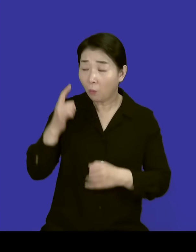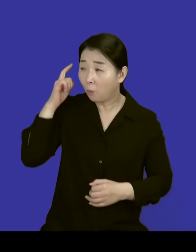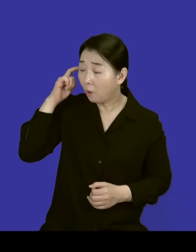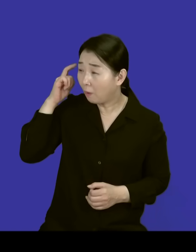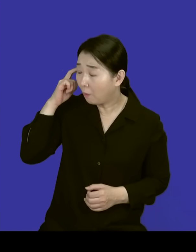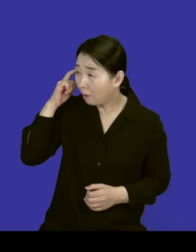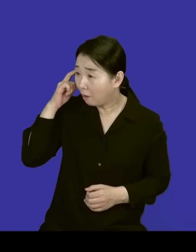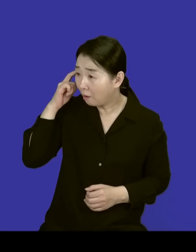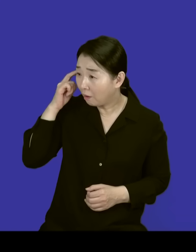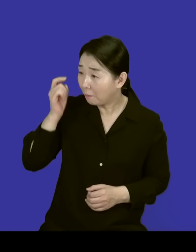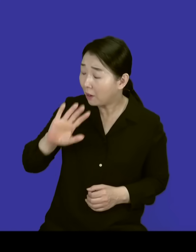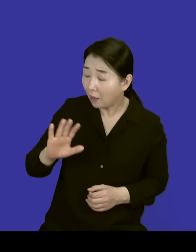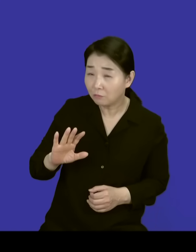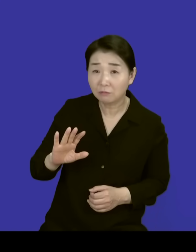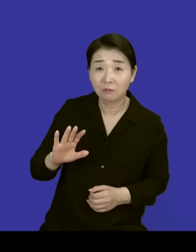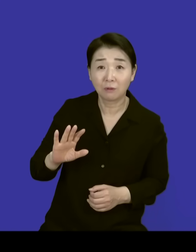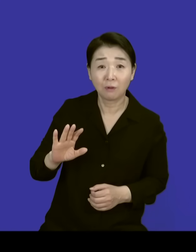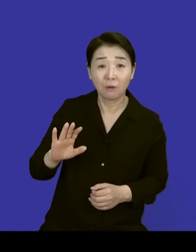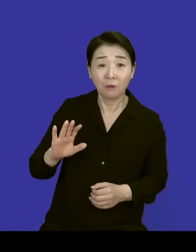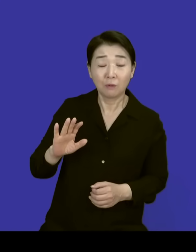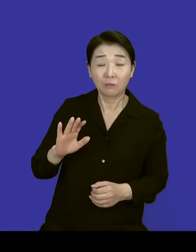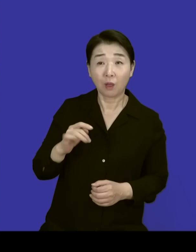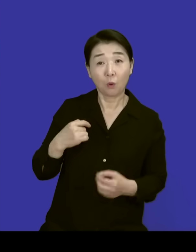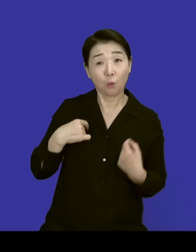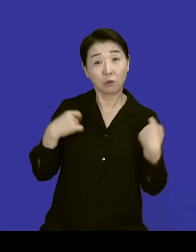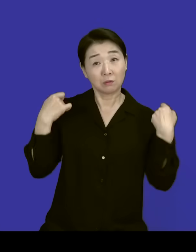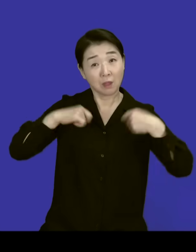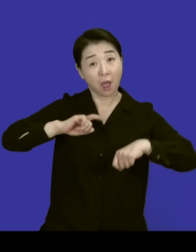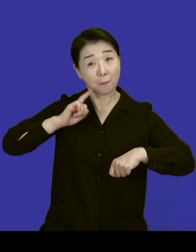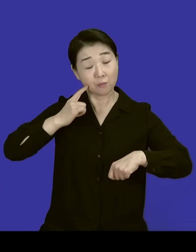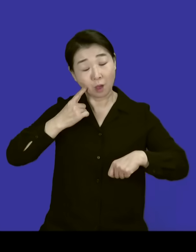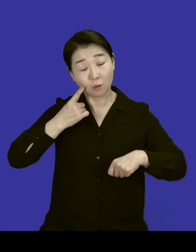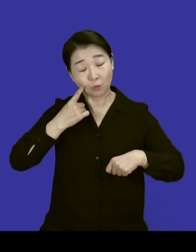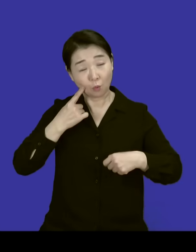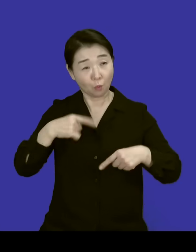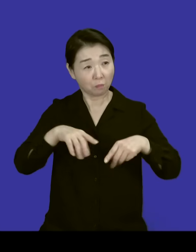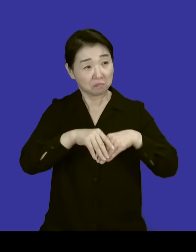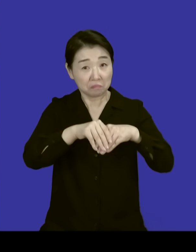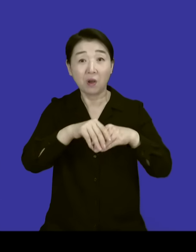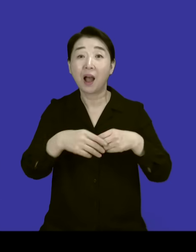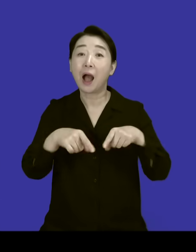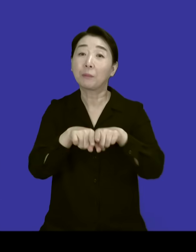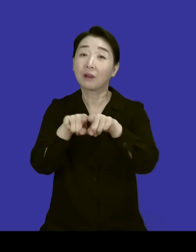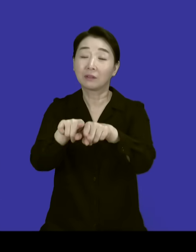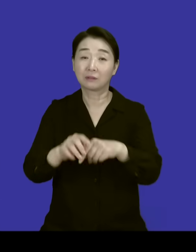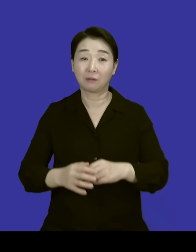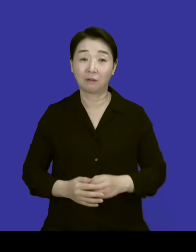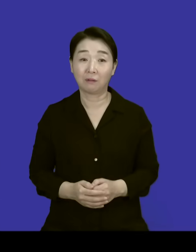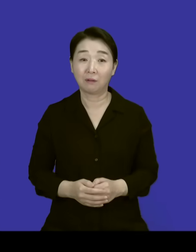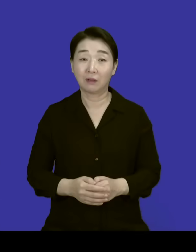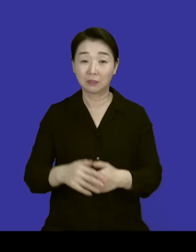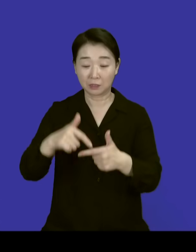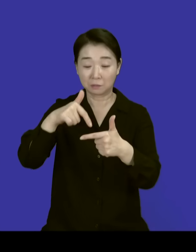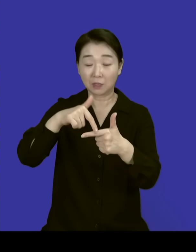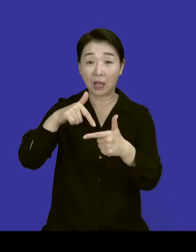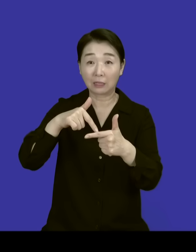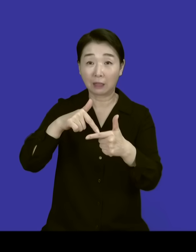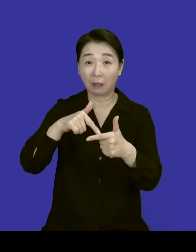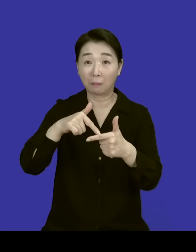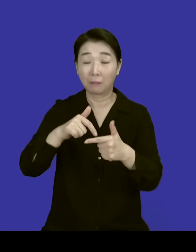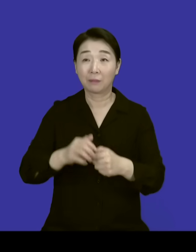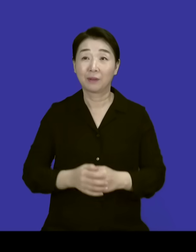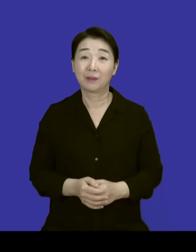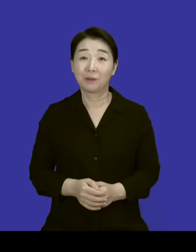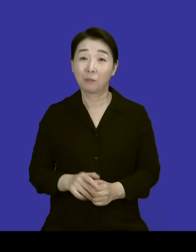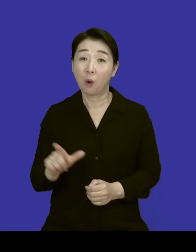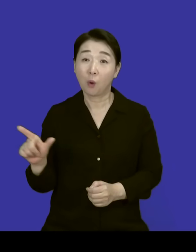저를 되게 이쁘게 입히셔가지고 손잡고 같이 갔어요. 강남에 있는 고속터미널 아직도 기억해요. 강남 고속터미널 예.